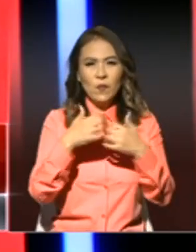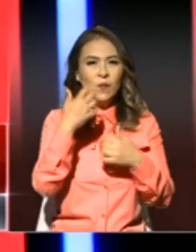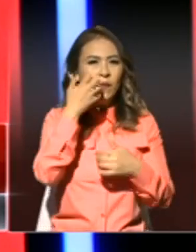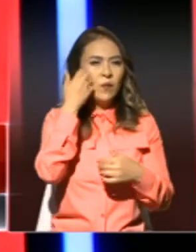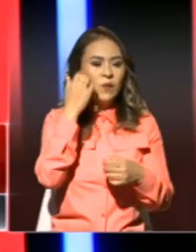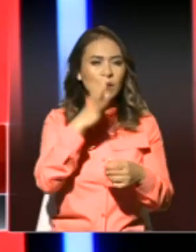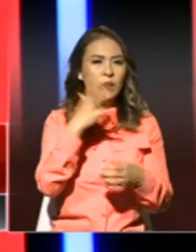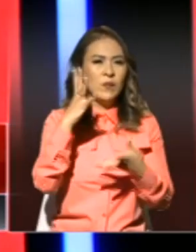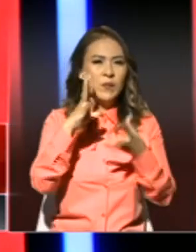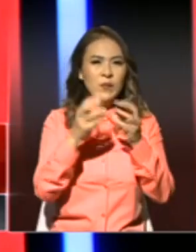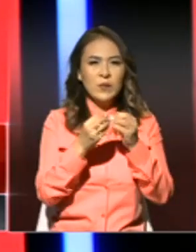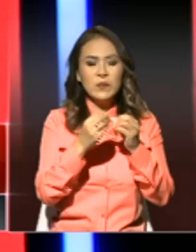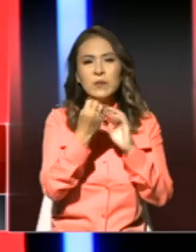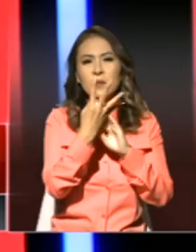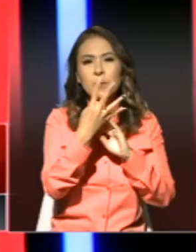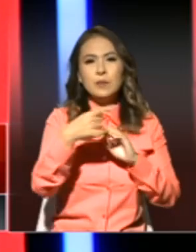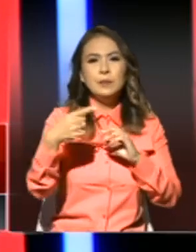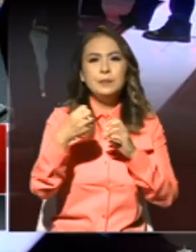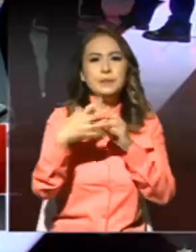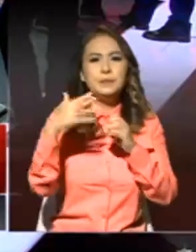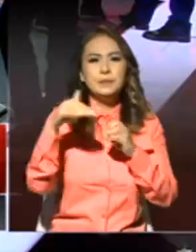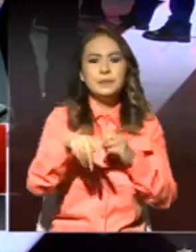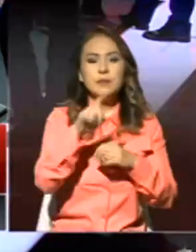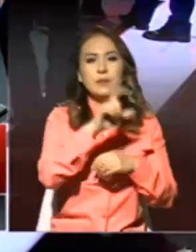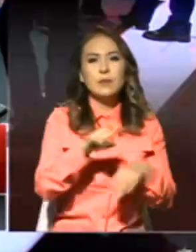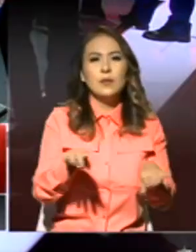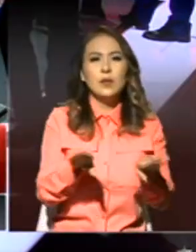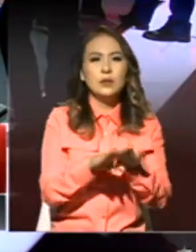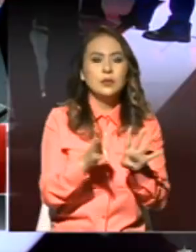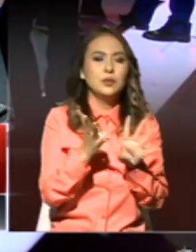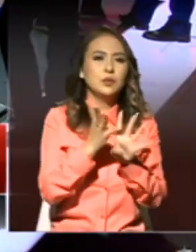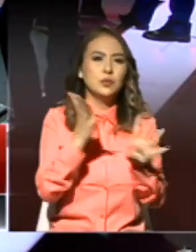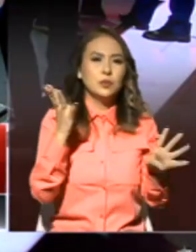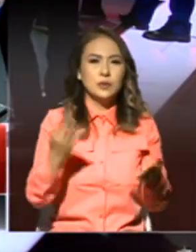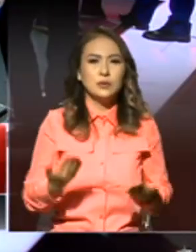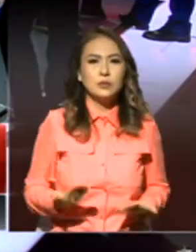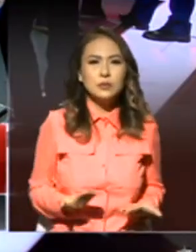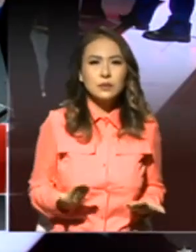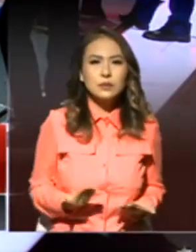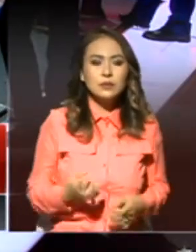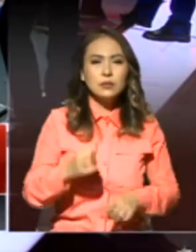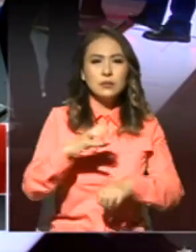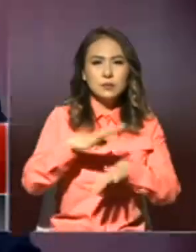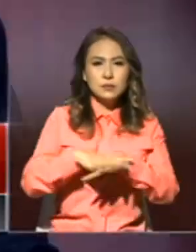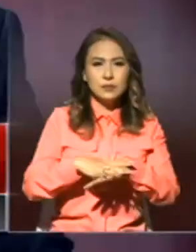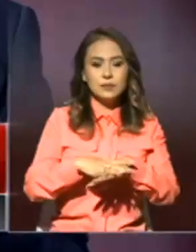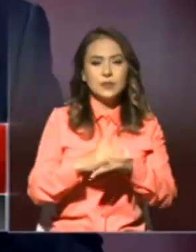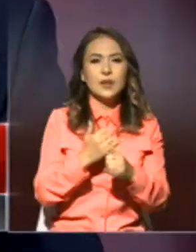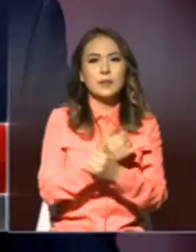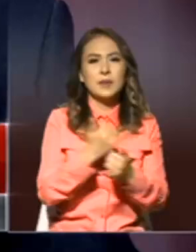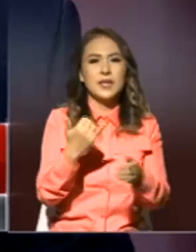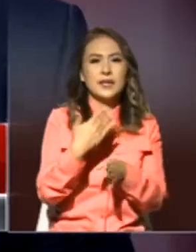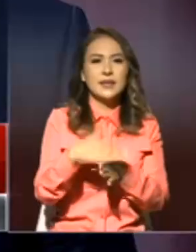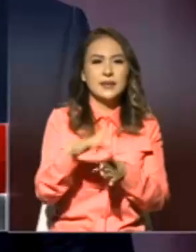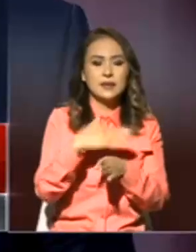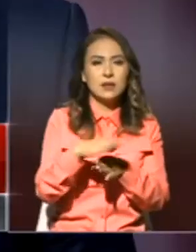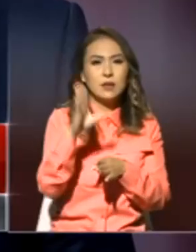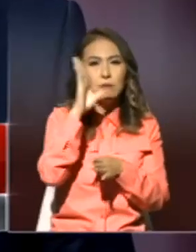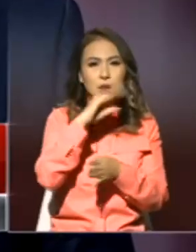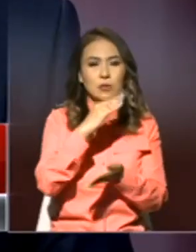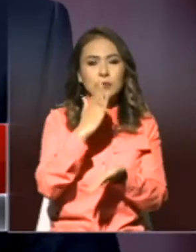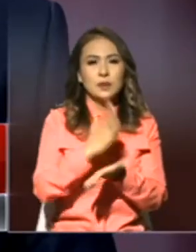өзінде жылына 14-15 мың ғана адамды, осы кезекте тұрған азаматтарды отбасы банкының несие беріп қамтуға мүмкіндігі